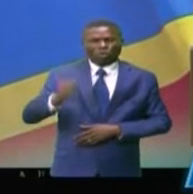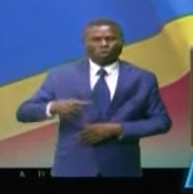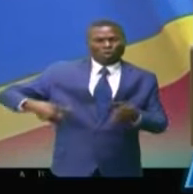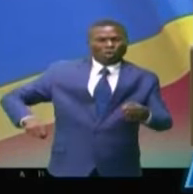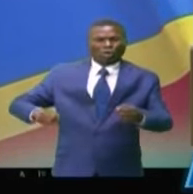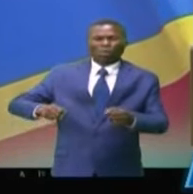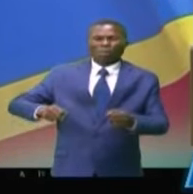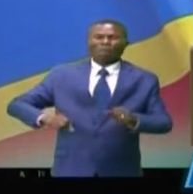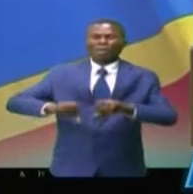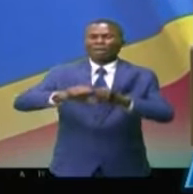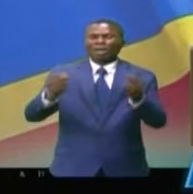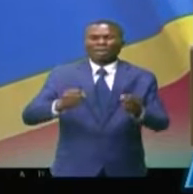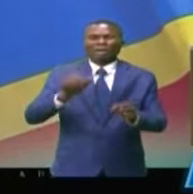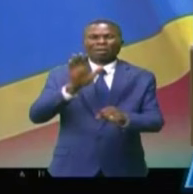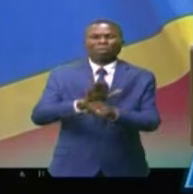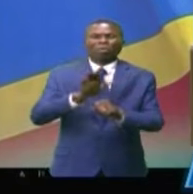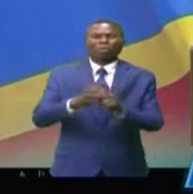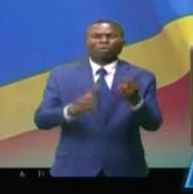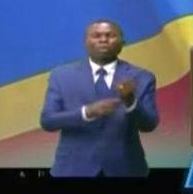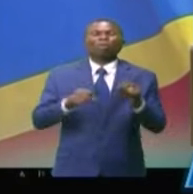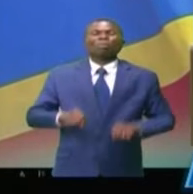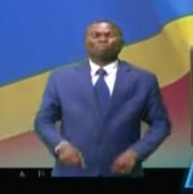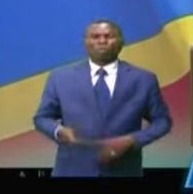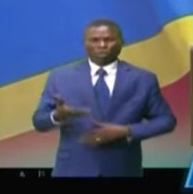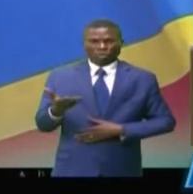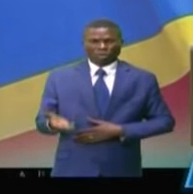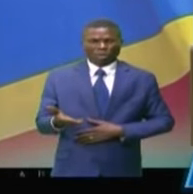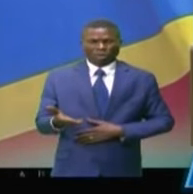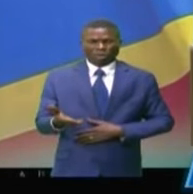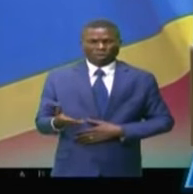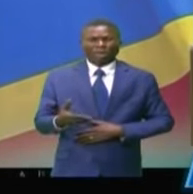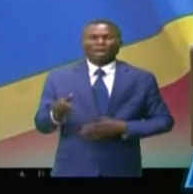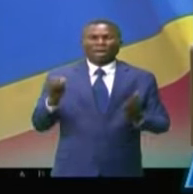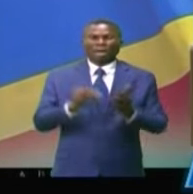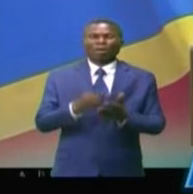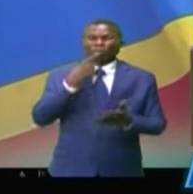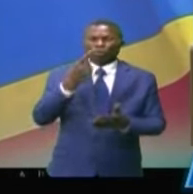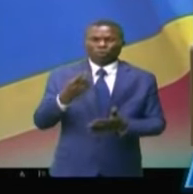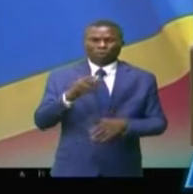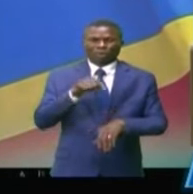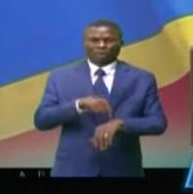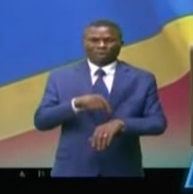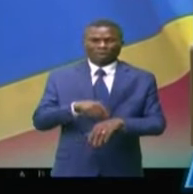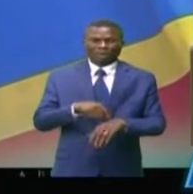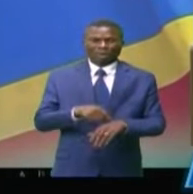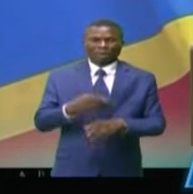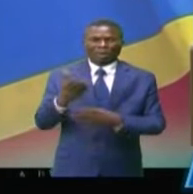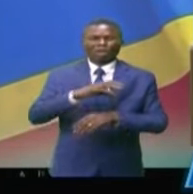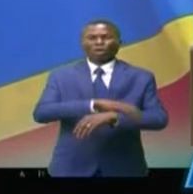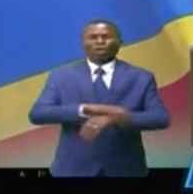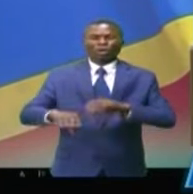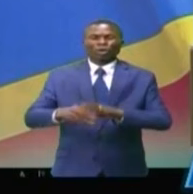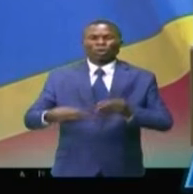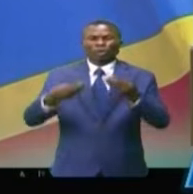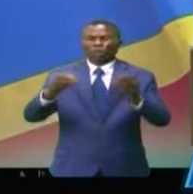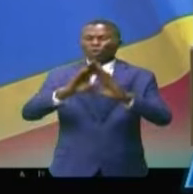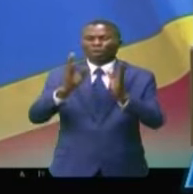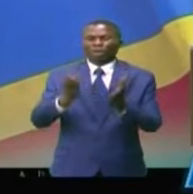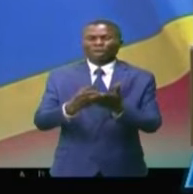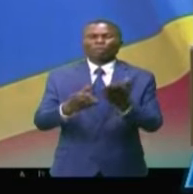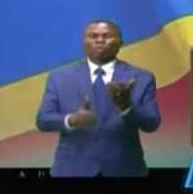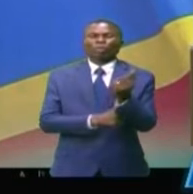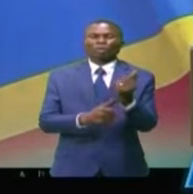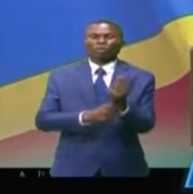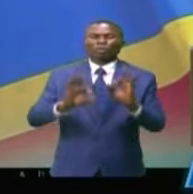mort de plusieurs de nos compatriotes. Et je profite également de cette occasion pour réitérer les condoléances que j'avais présentées par d'autres